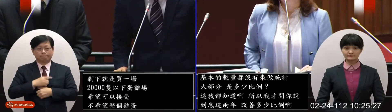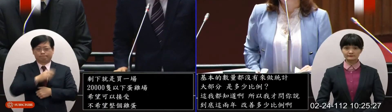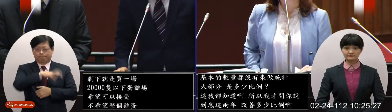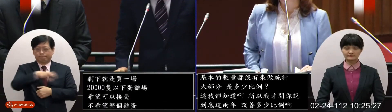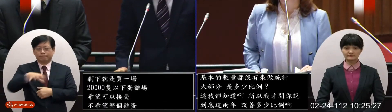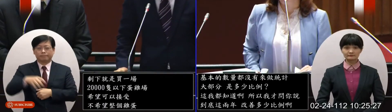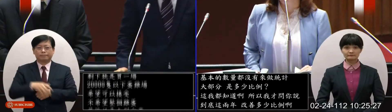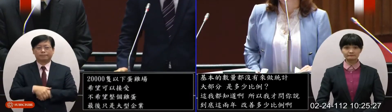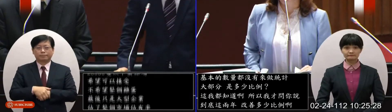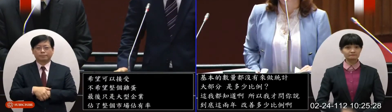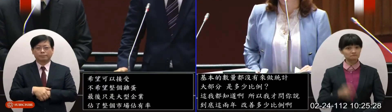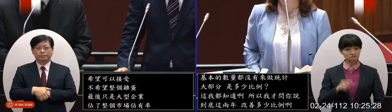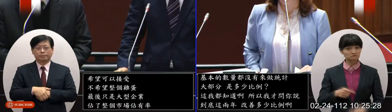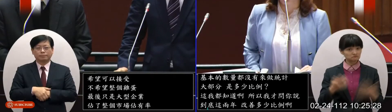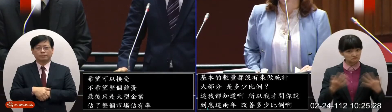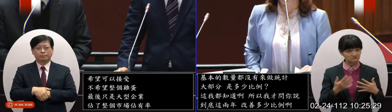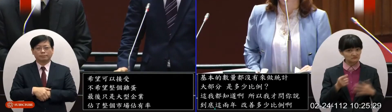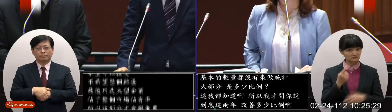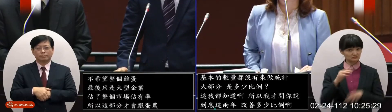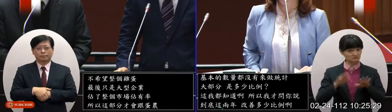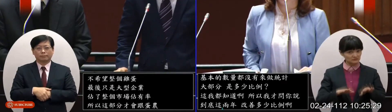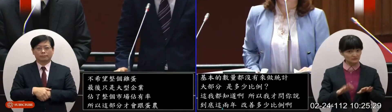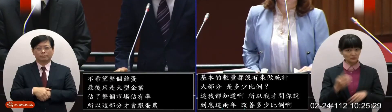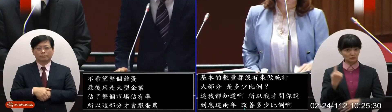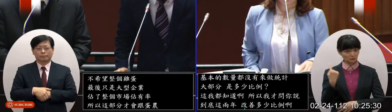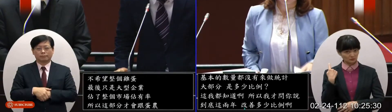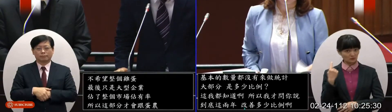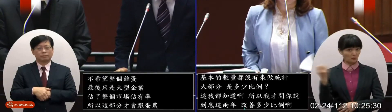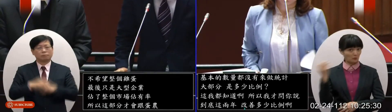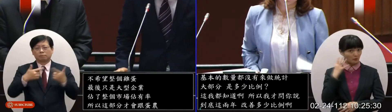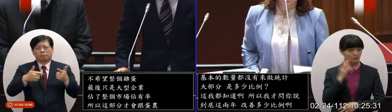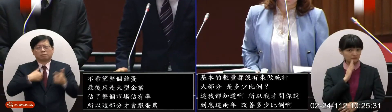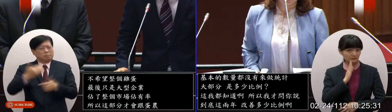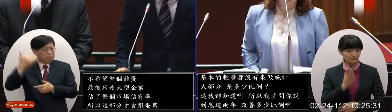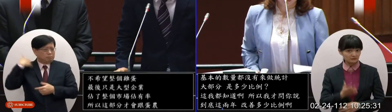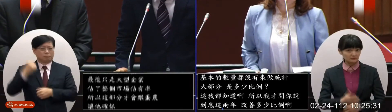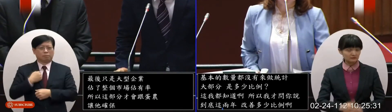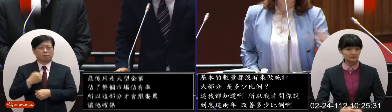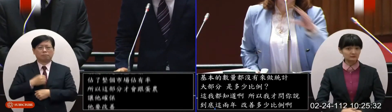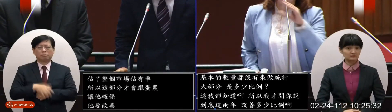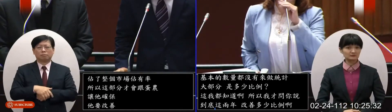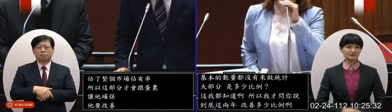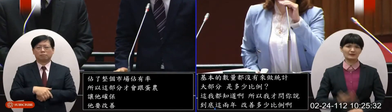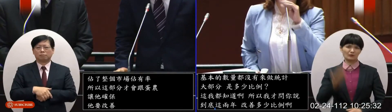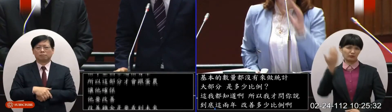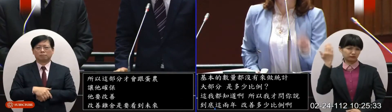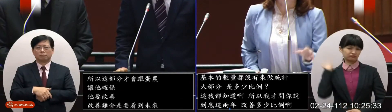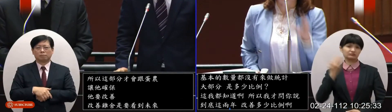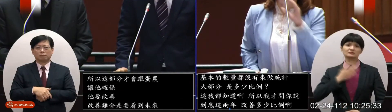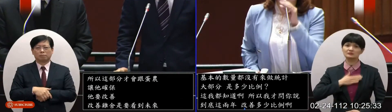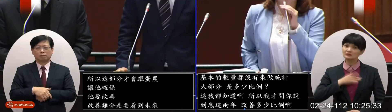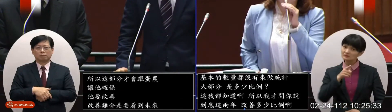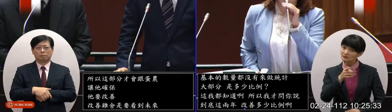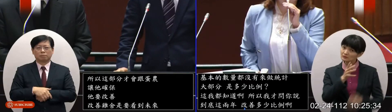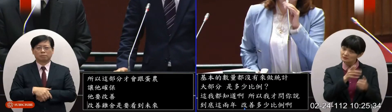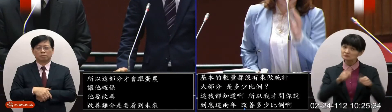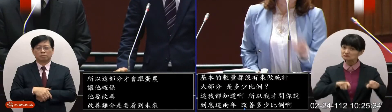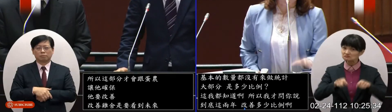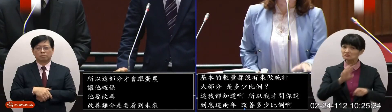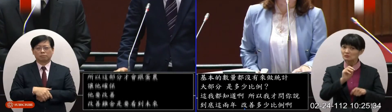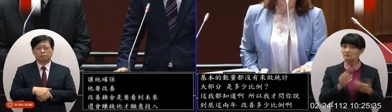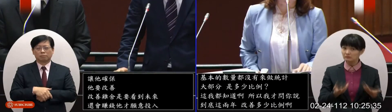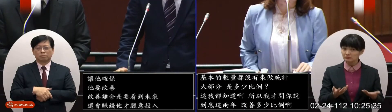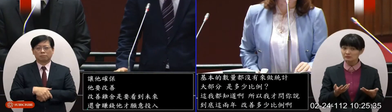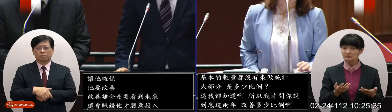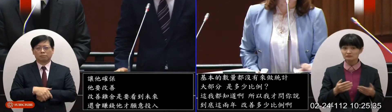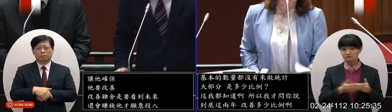各地方 看。所以这个问题你是今天还昨天才知道？ 哦，没有，这个早就知道，而且 他早就知道你的具体作文是什么。中